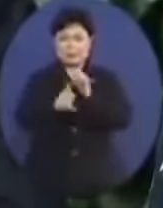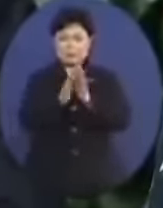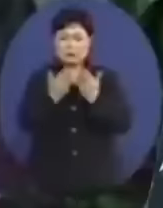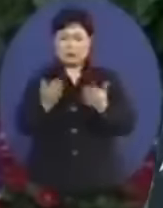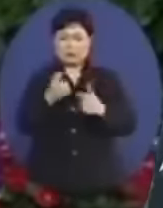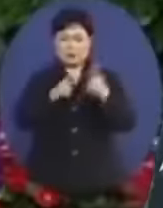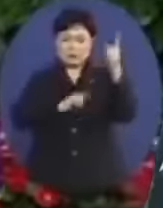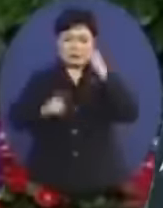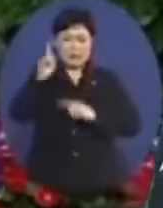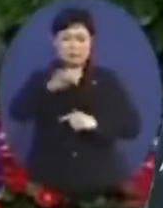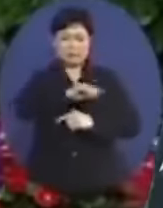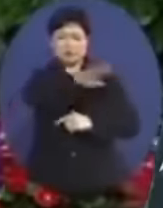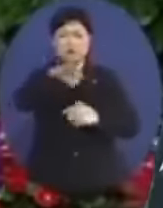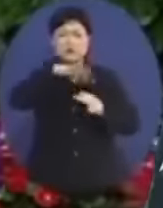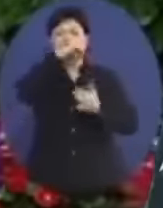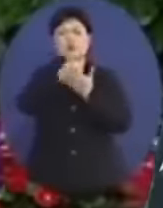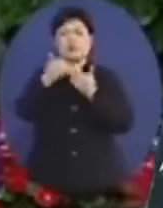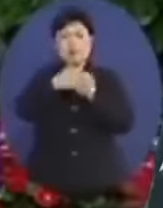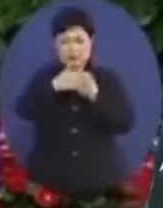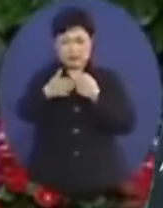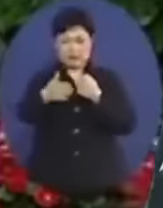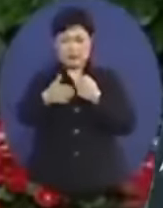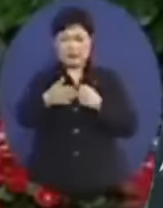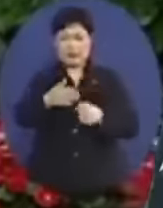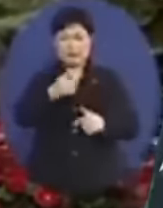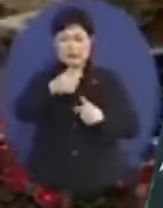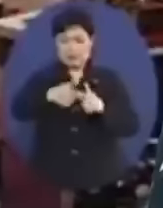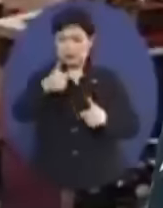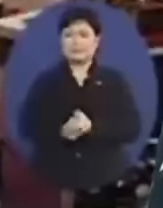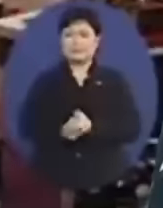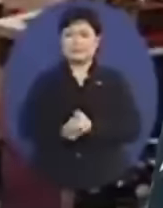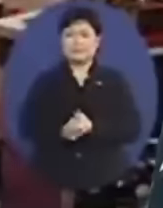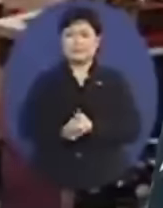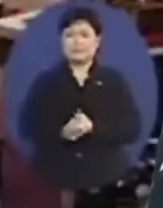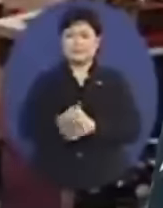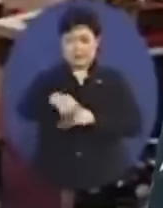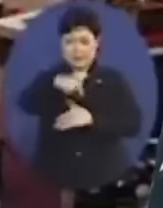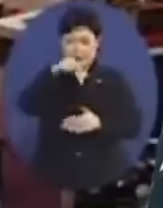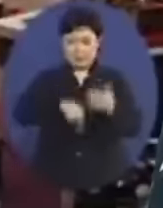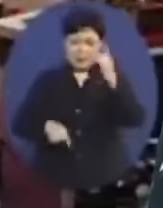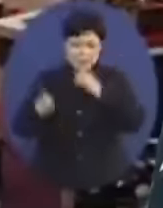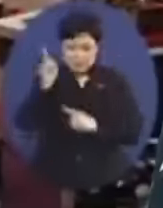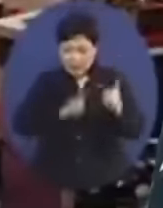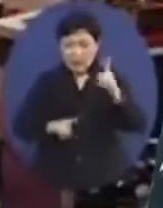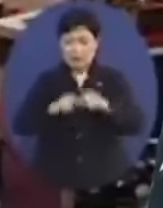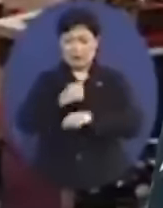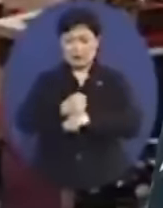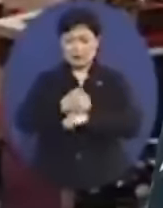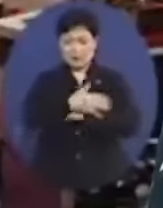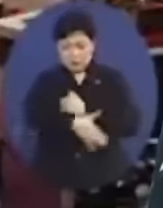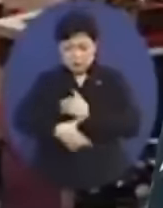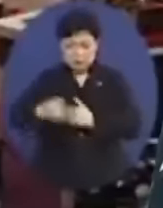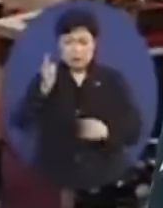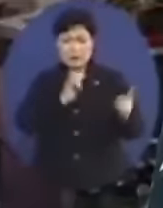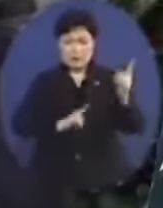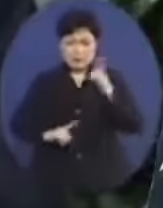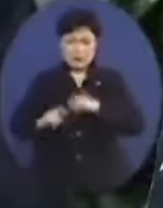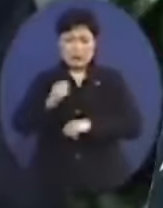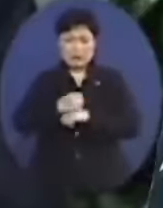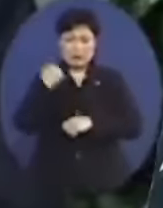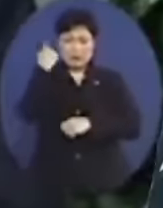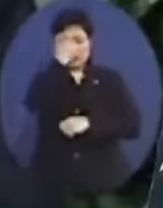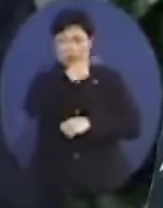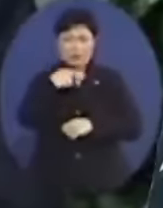상하면 우리의 죄악을 인함이라 예수님은 마음이 상하고 육체가 상하고 몰골이